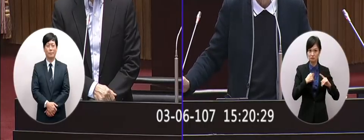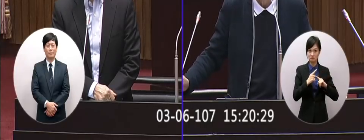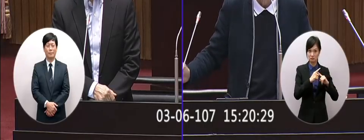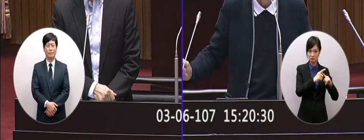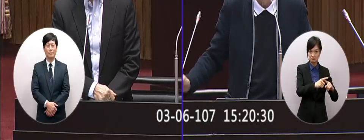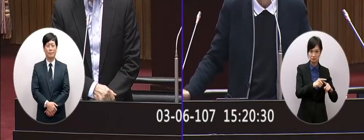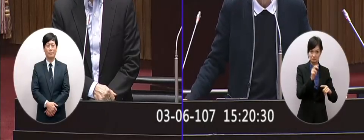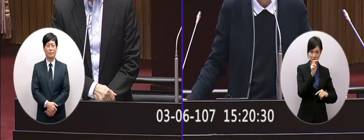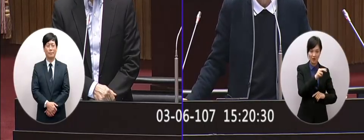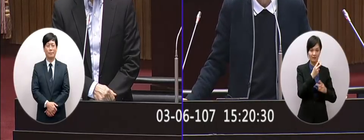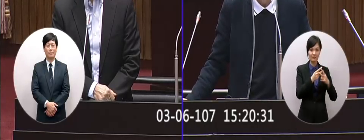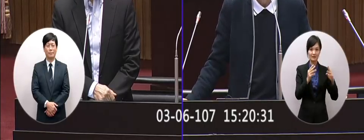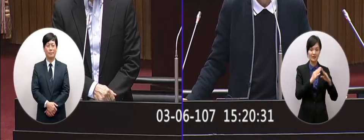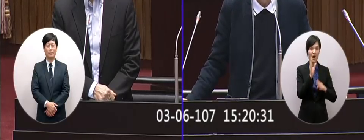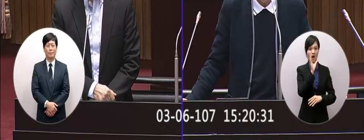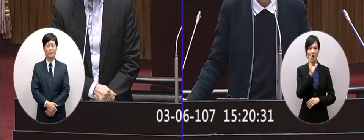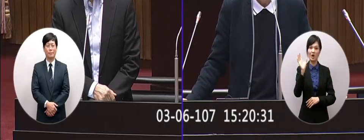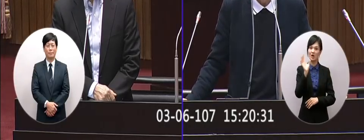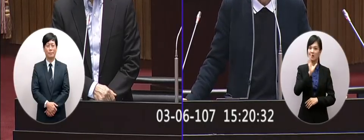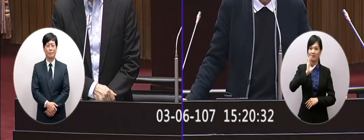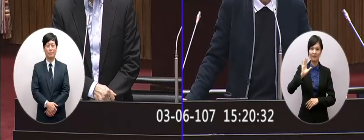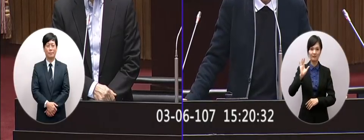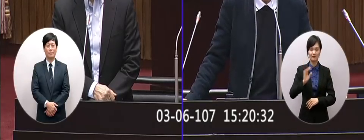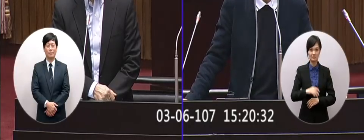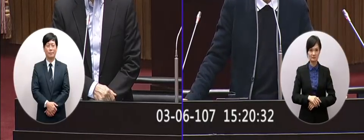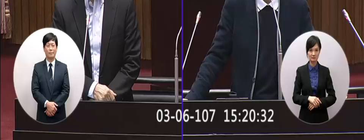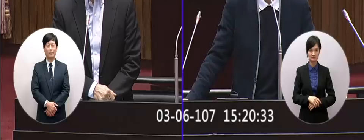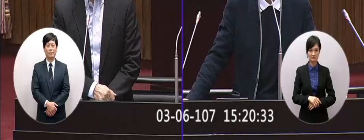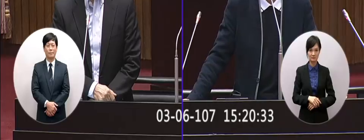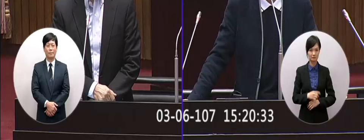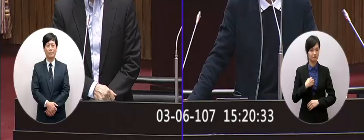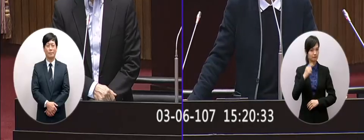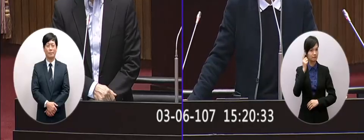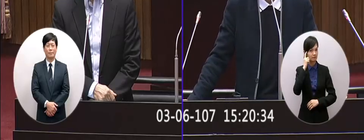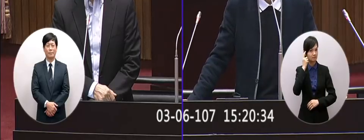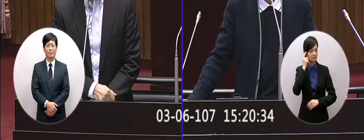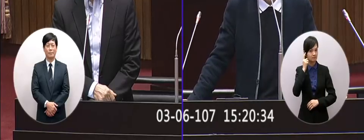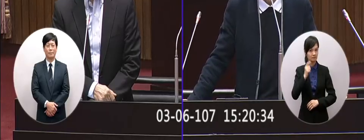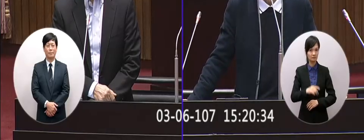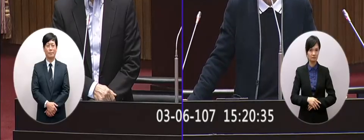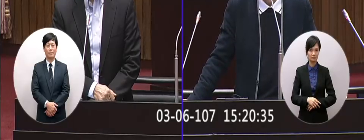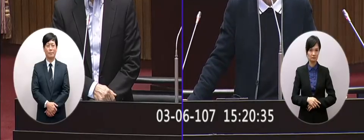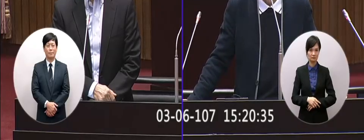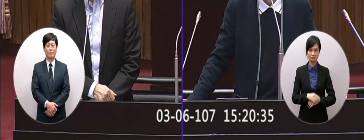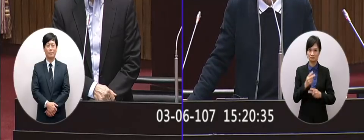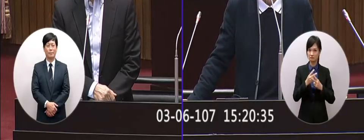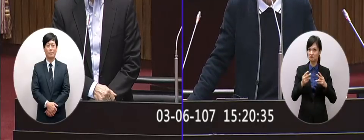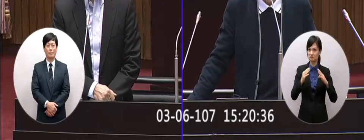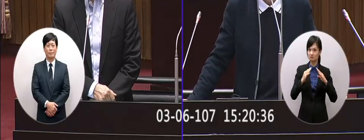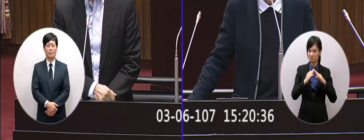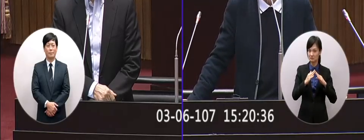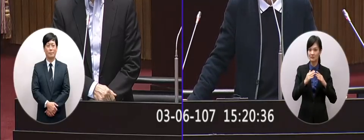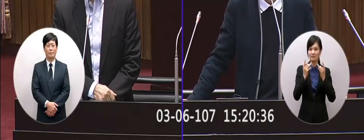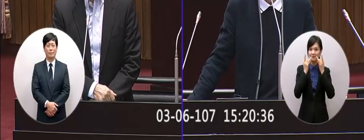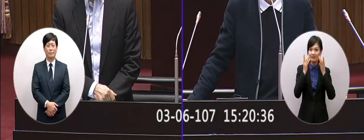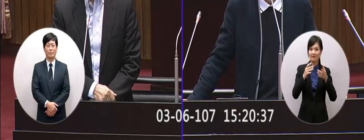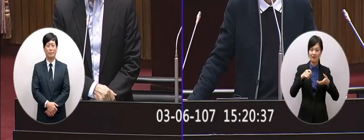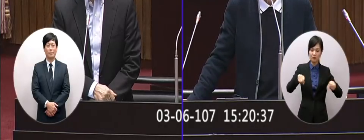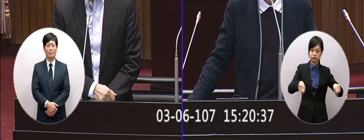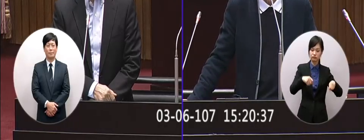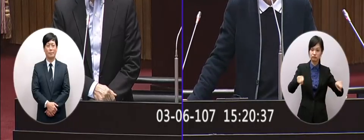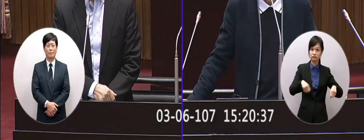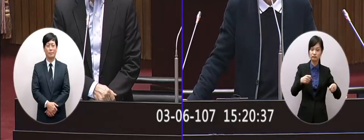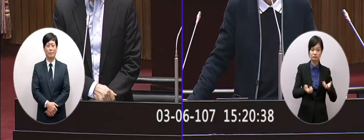的客家歌谣。但是有点个可惜，要不然咱客家菜啦、客家料